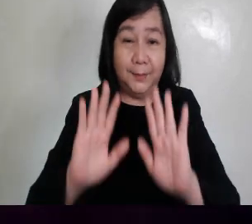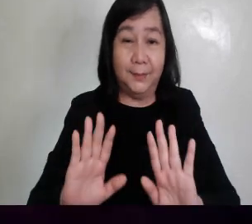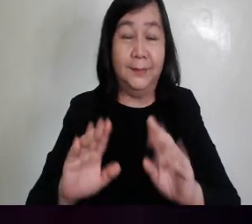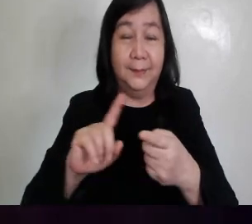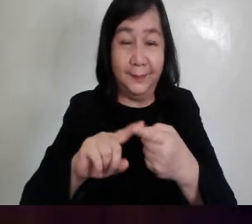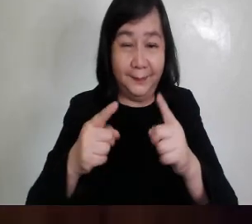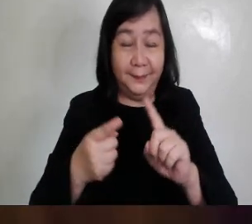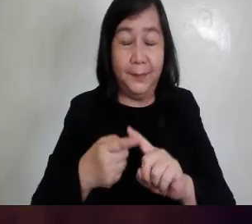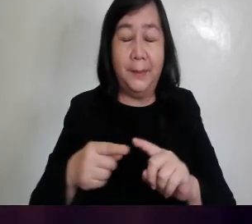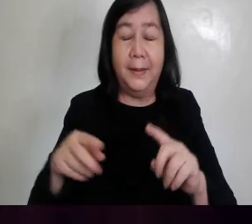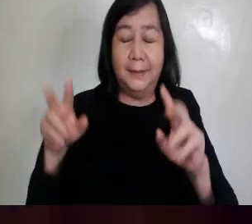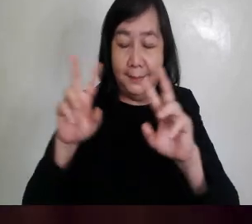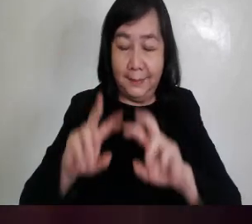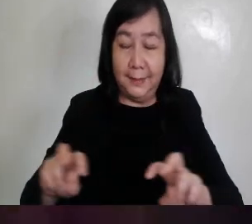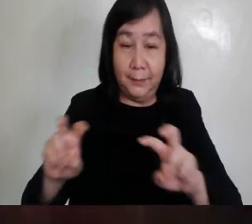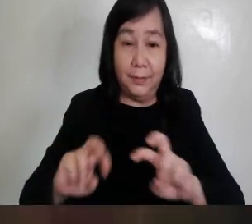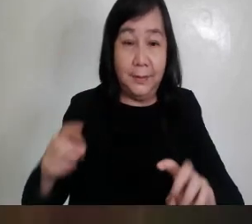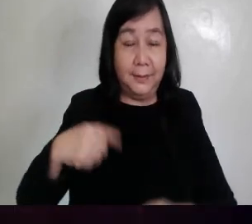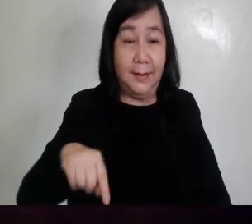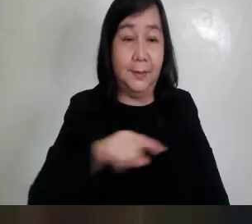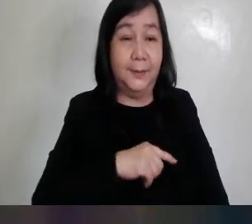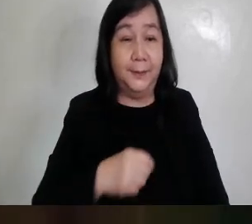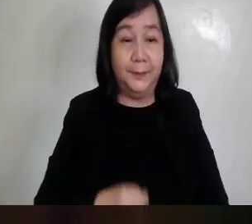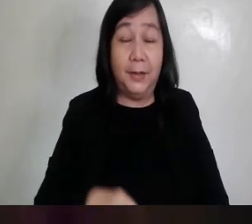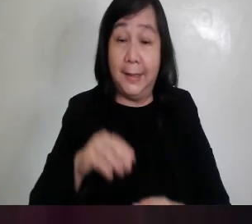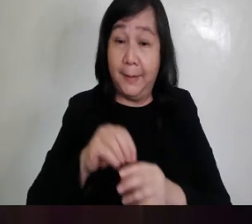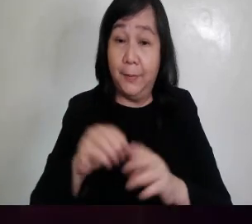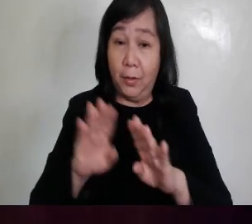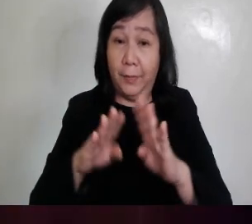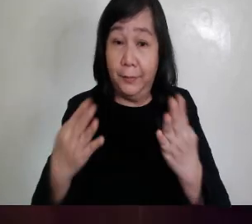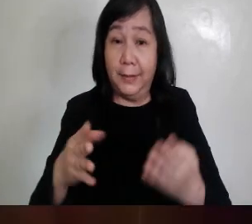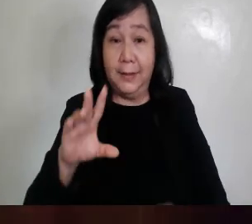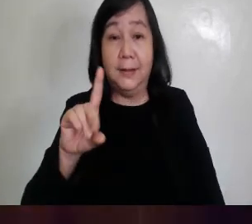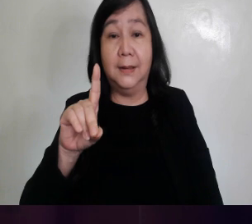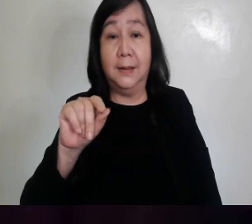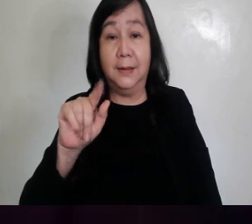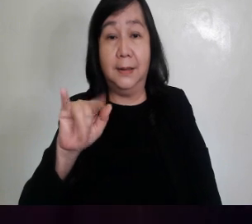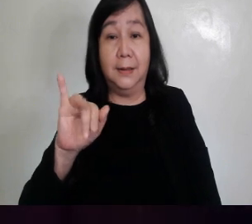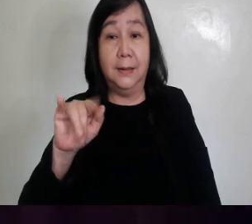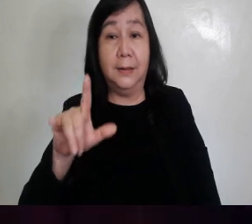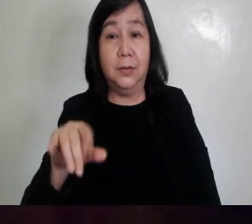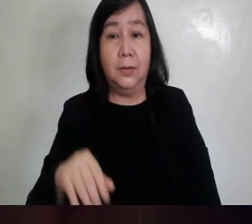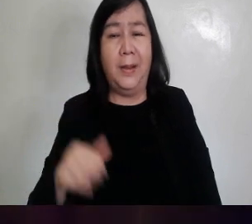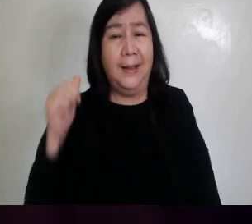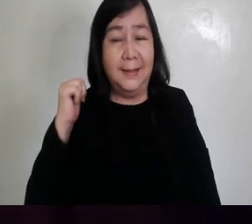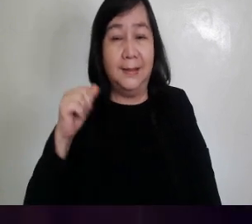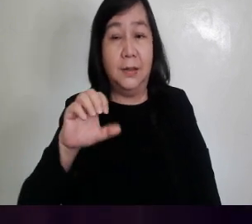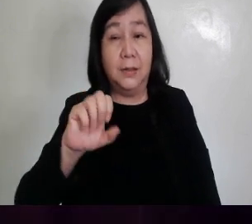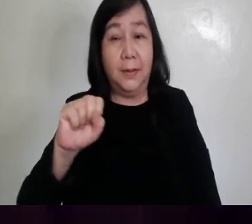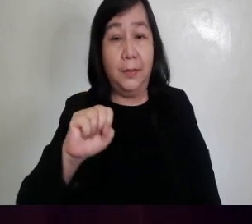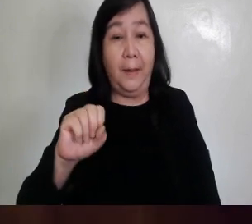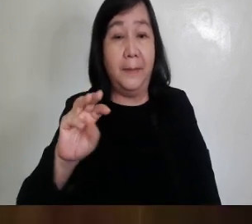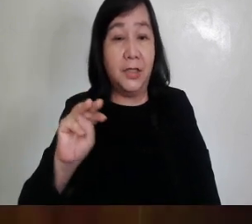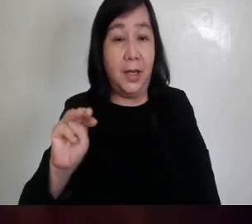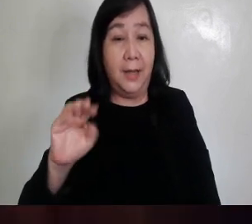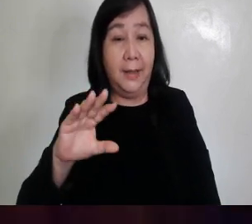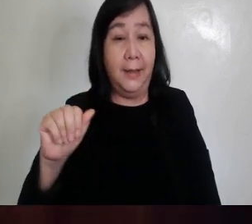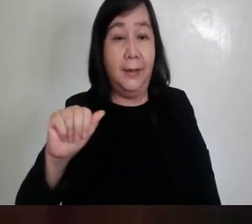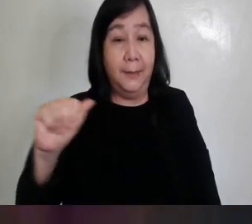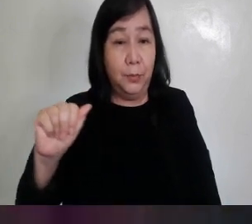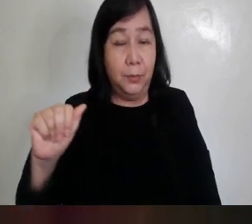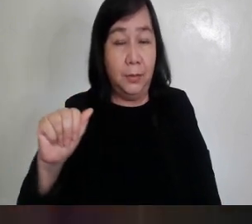Teka muna mga kapatid, magnilay muna tayo. Sa aklat ni Daniel, tumanggi sina Shadrach, Meshach